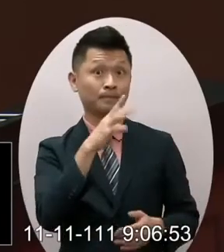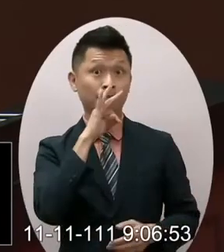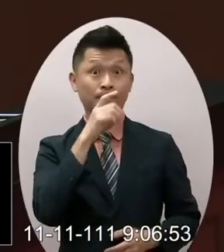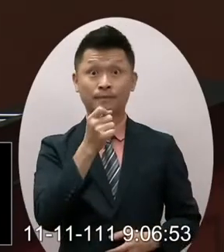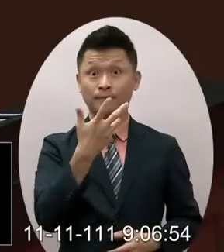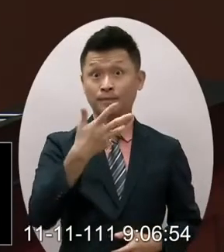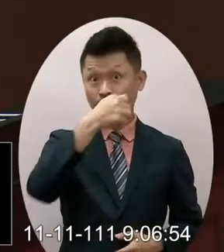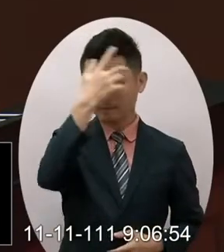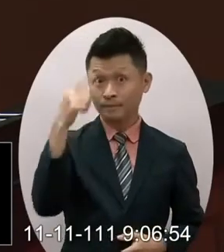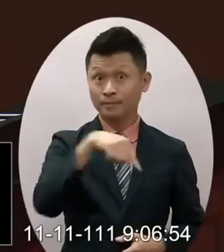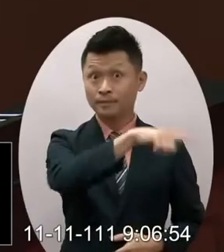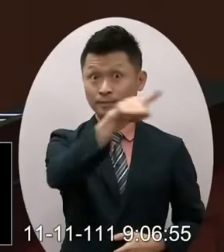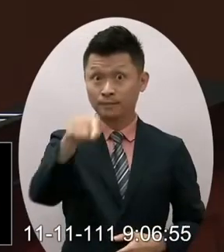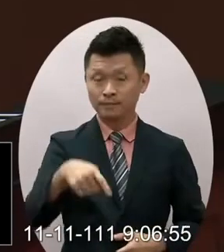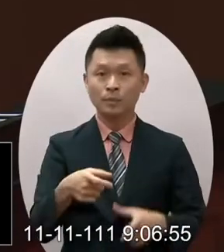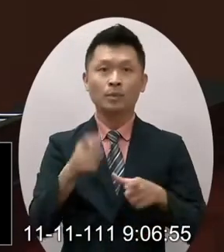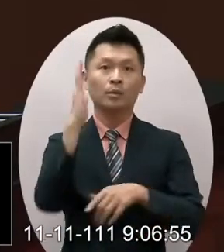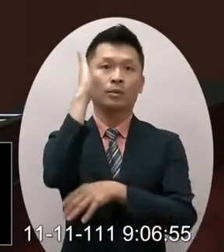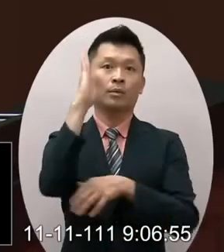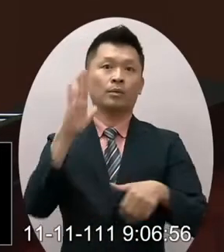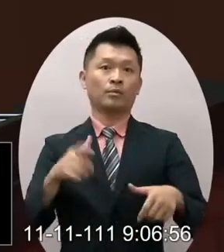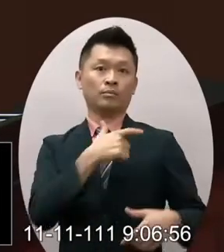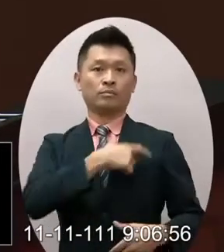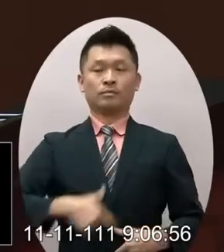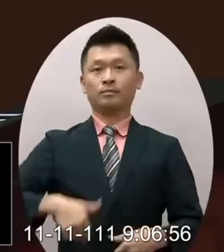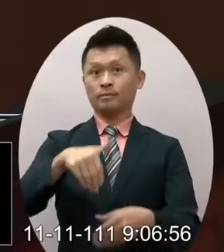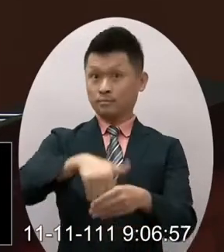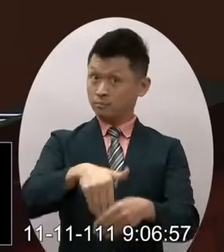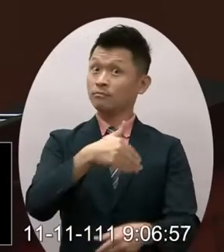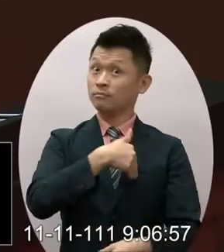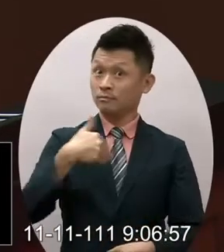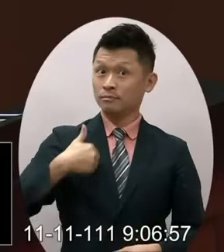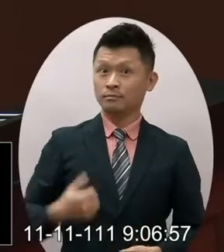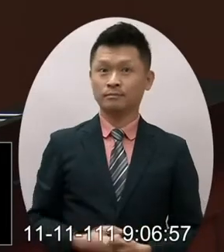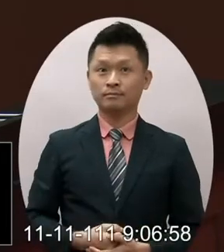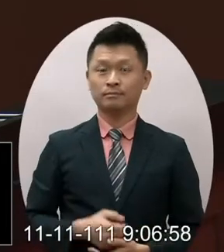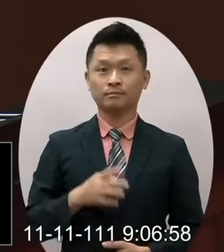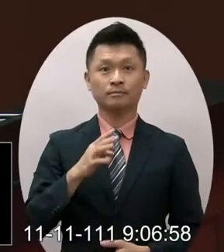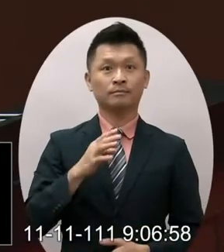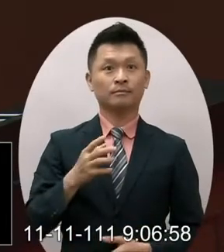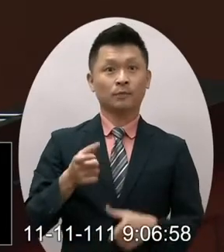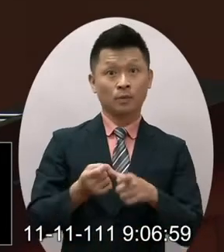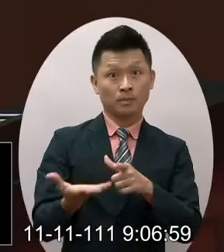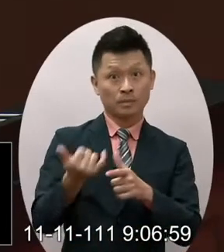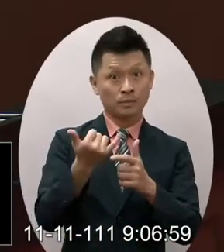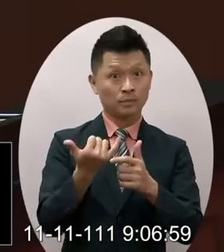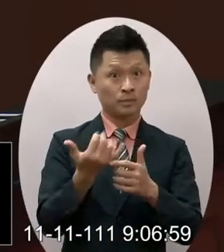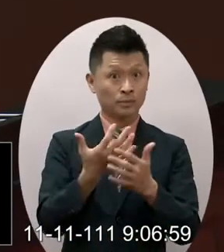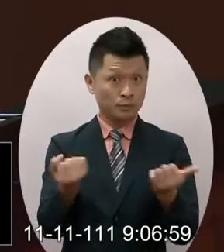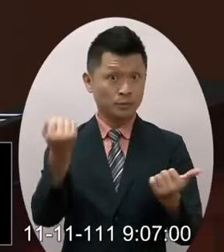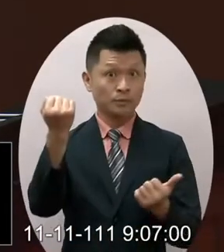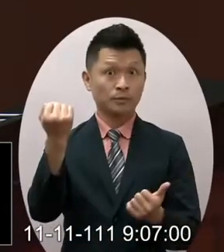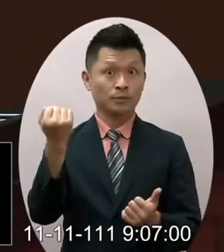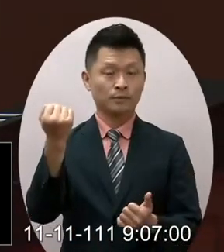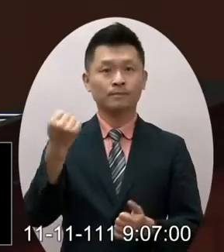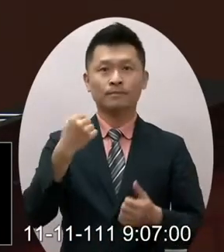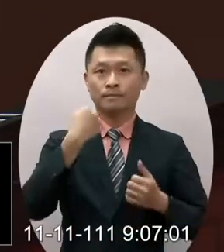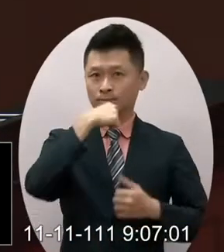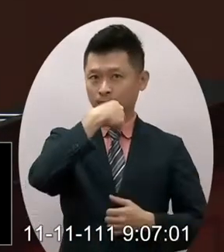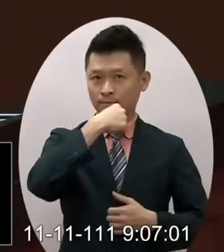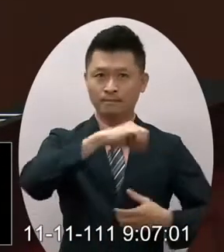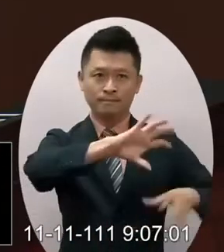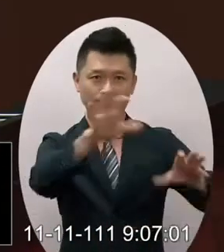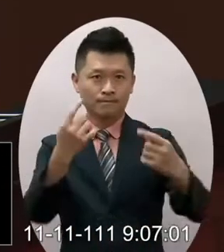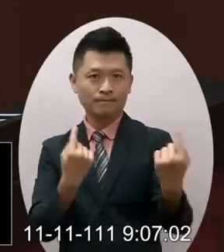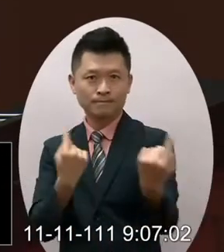的年轻人来参加公职的选举。因此，在18岁公民权上，台湾已经在世界民主国家当